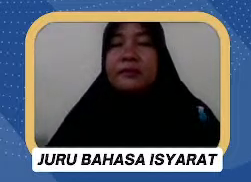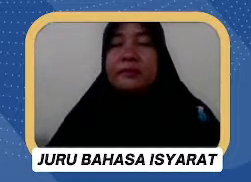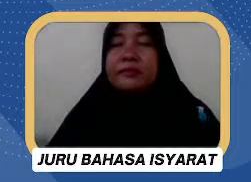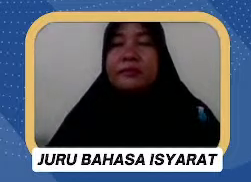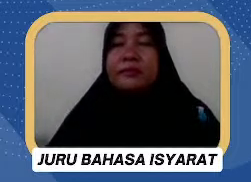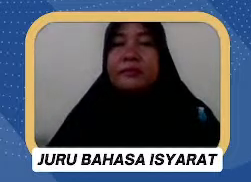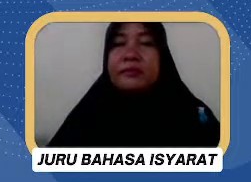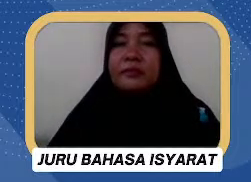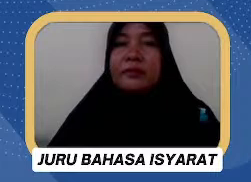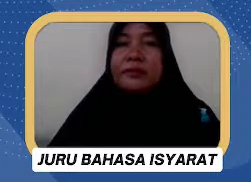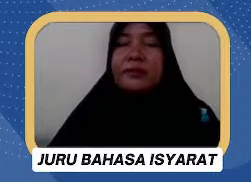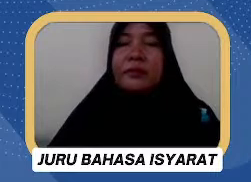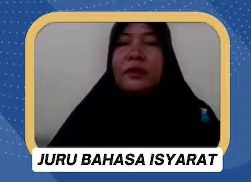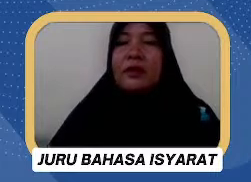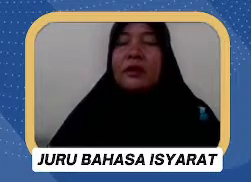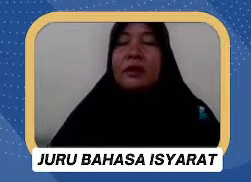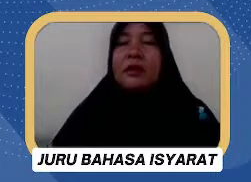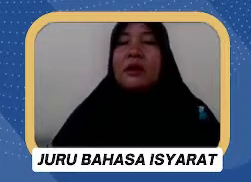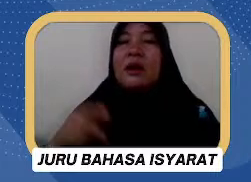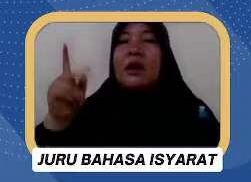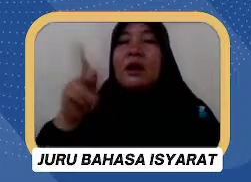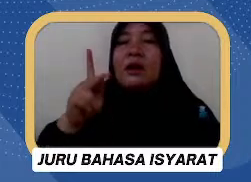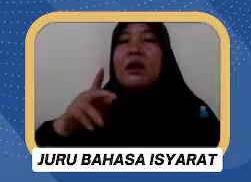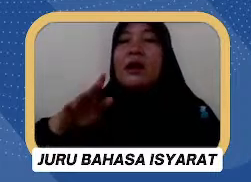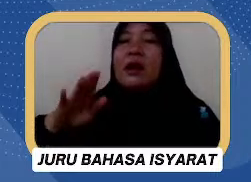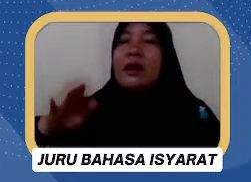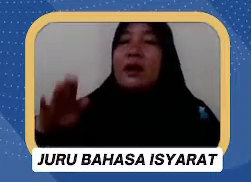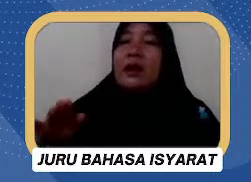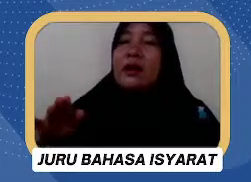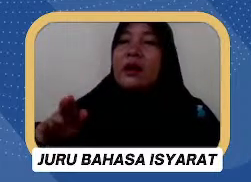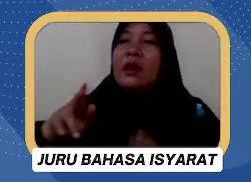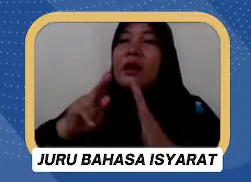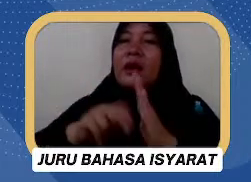jalannya pemerintahan, akan mewarisi nilai-nilai yang akan